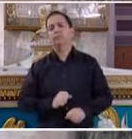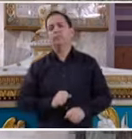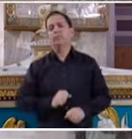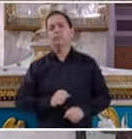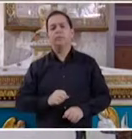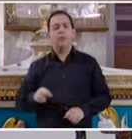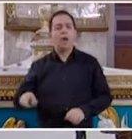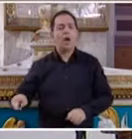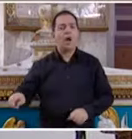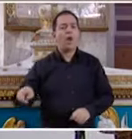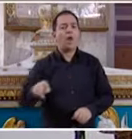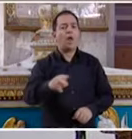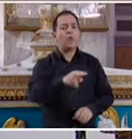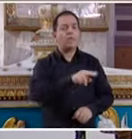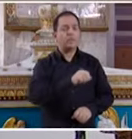Πρόσκομαι. Αδελφοί,